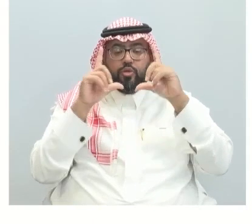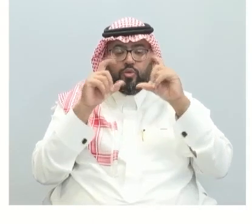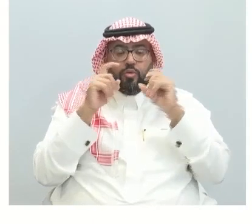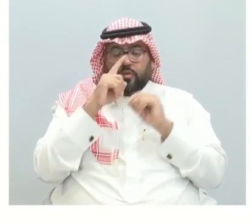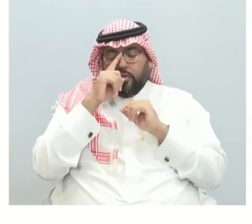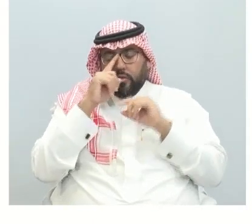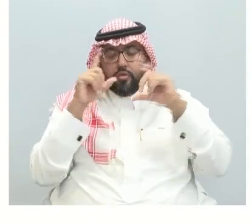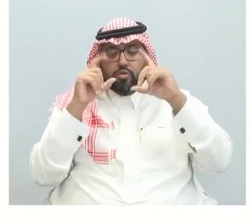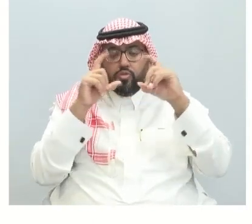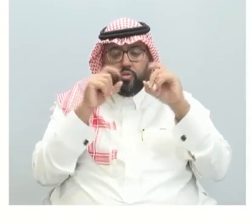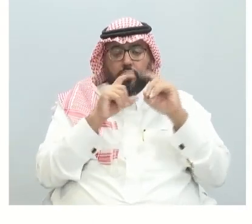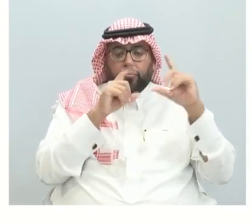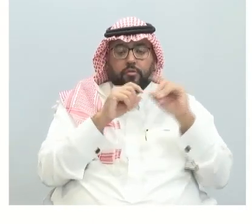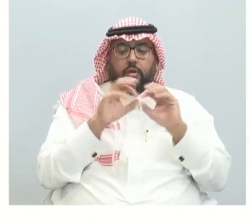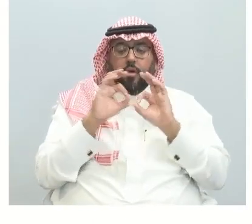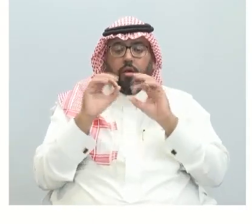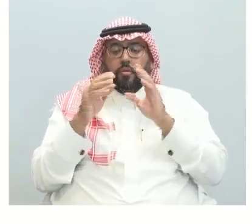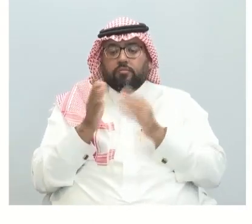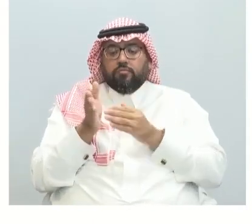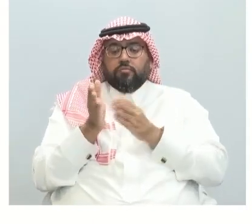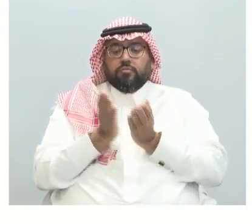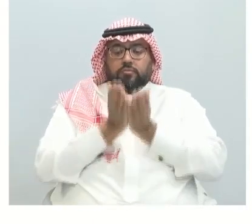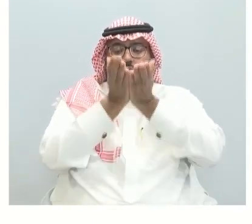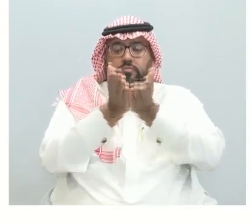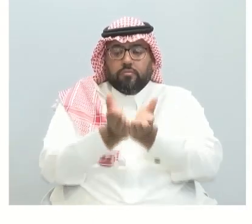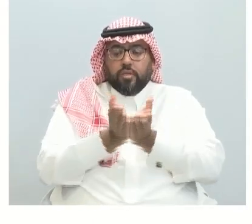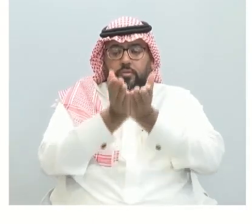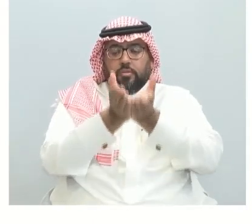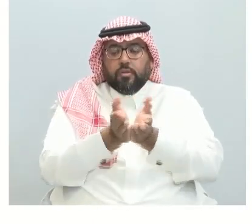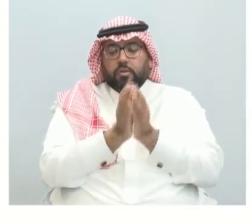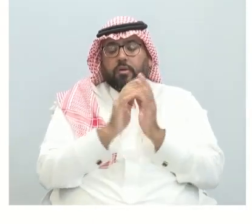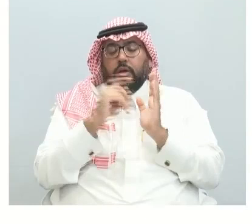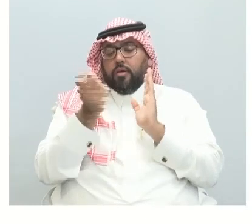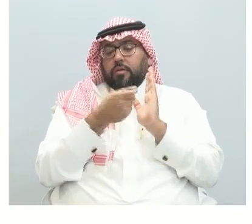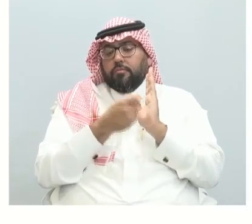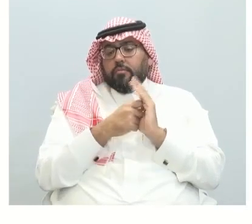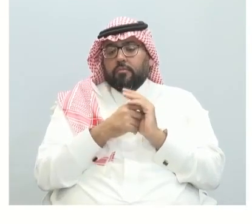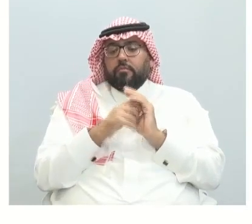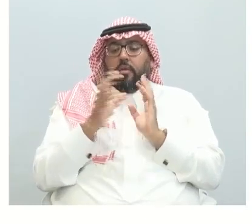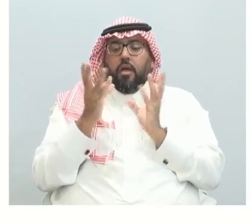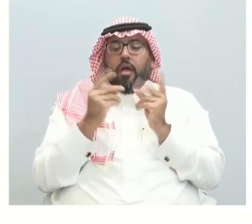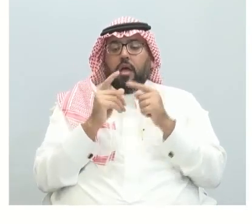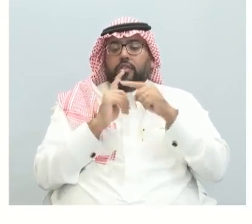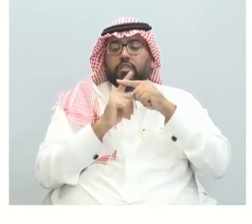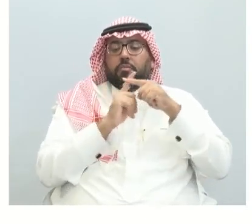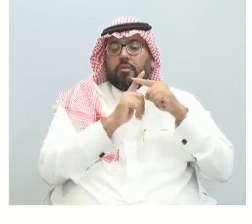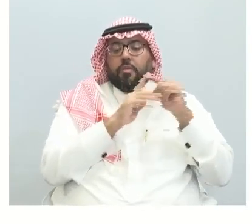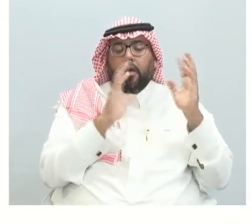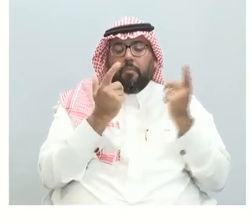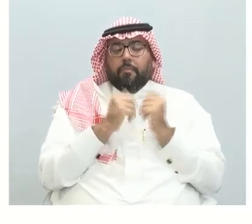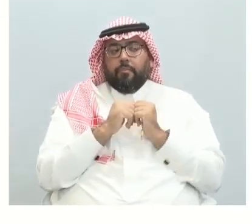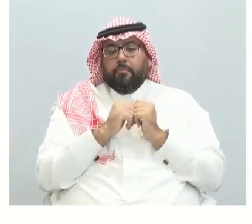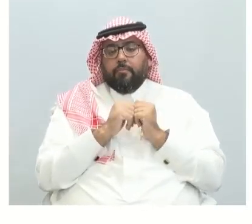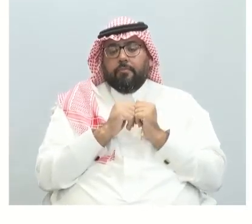لديه هنا مجموعه من القوارب يريد ان نكتب جمله الجمع التي تمثل هذه